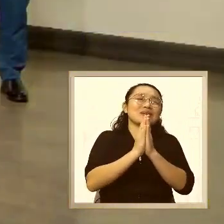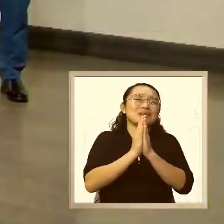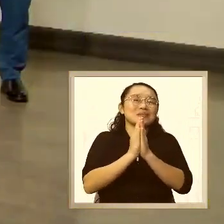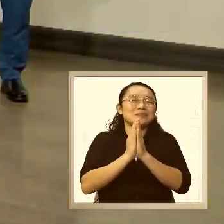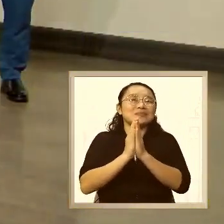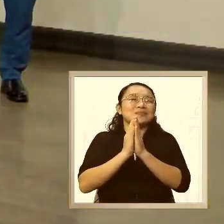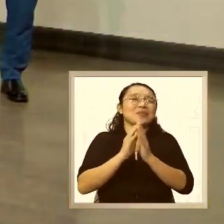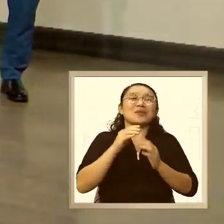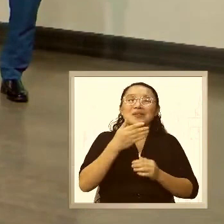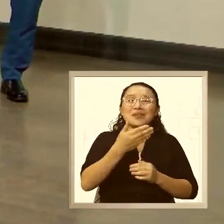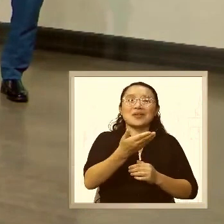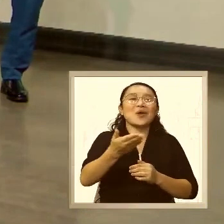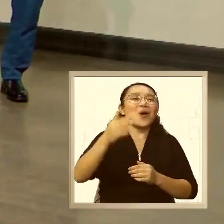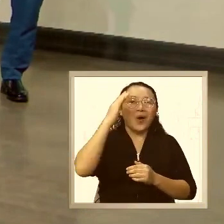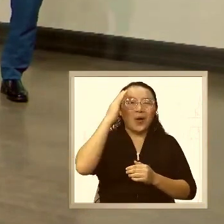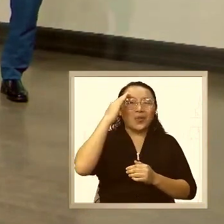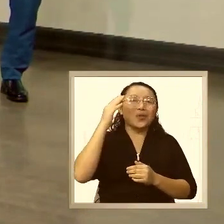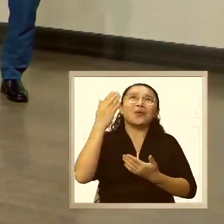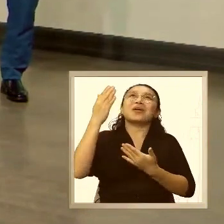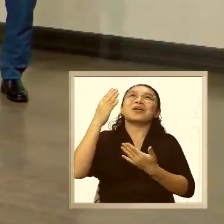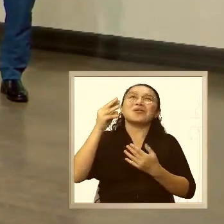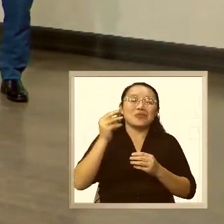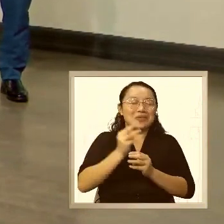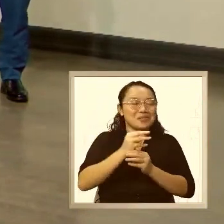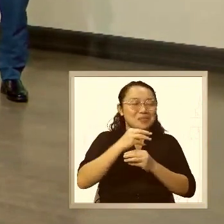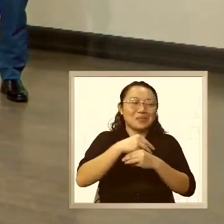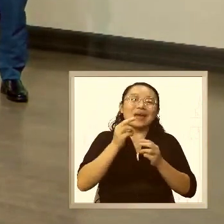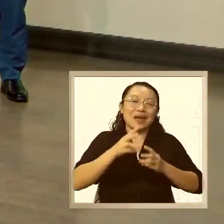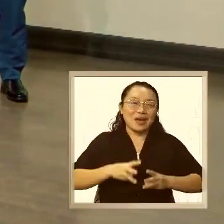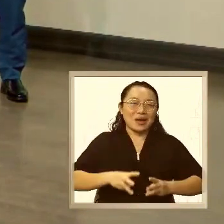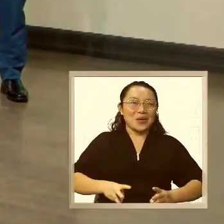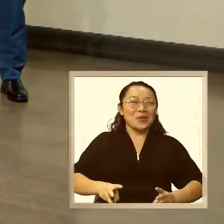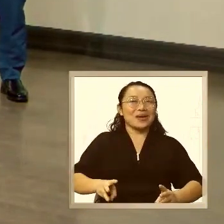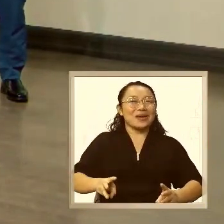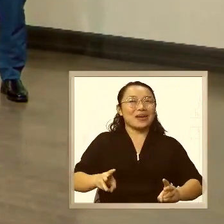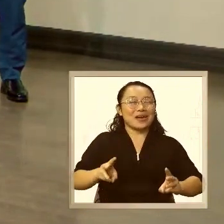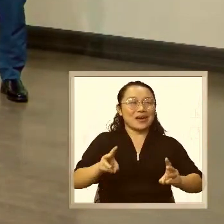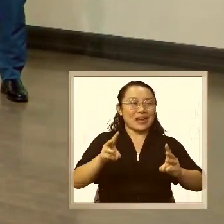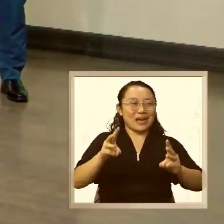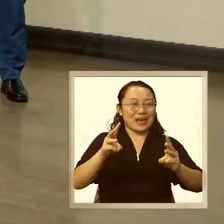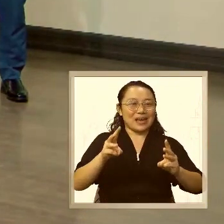pray. You'll know he will make a way,